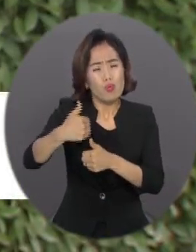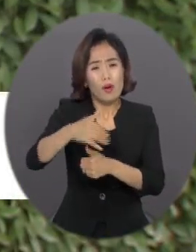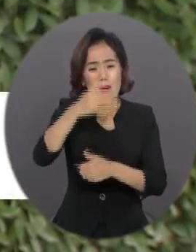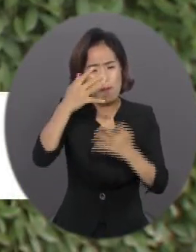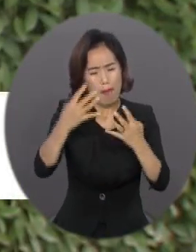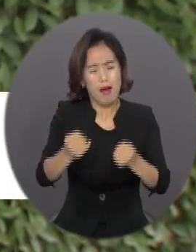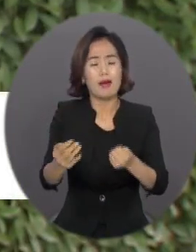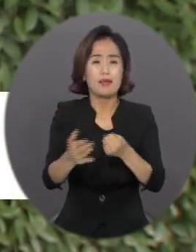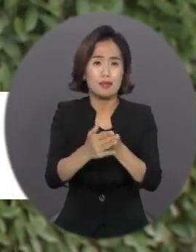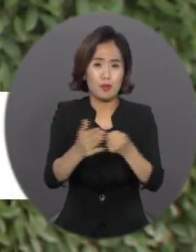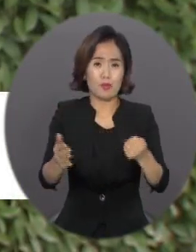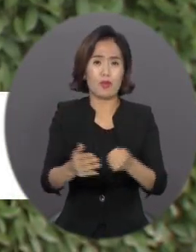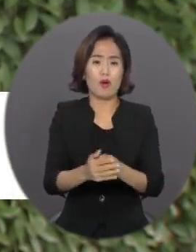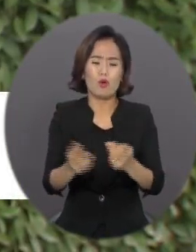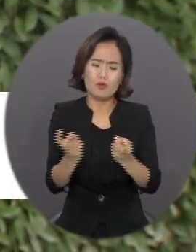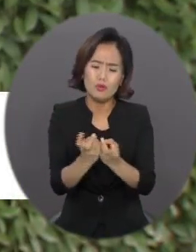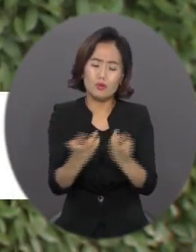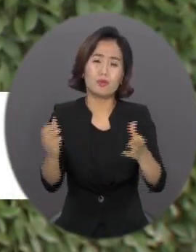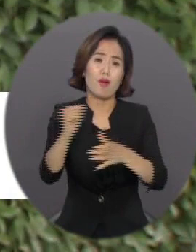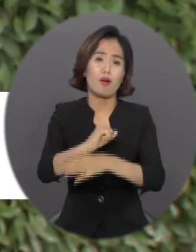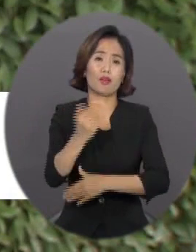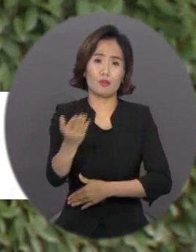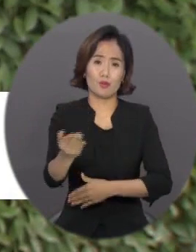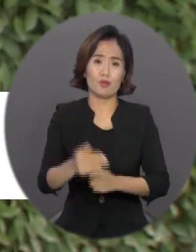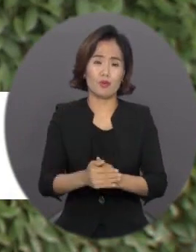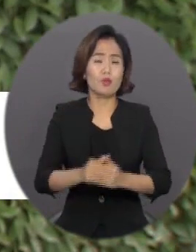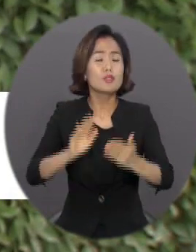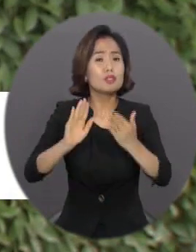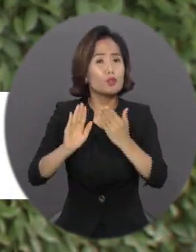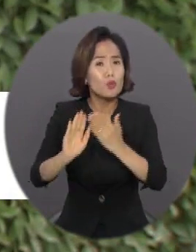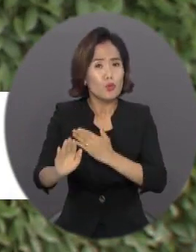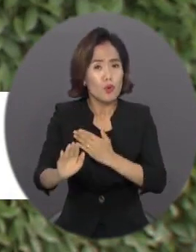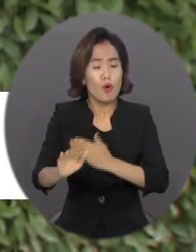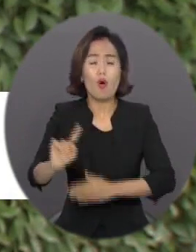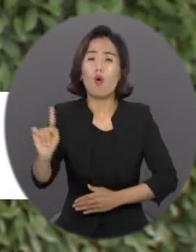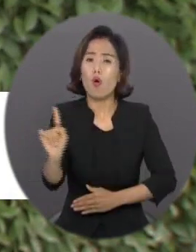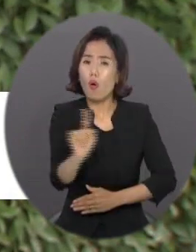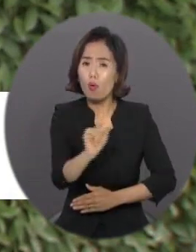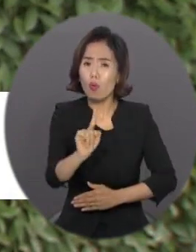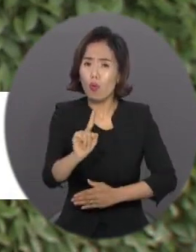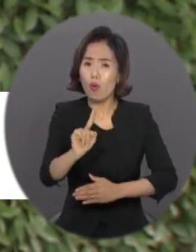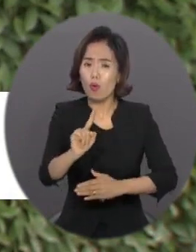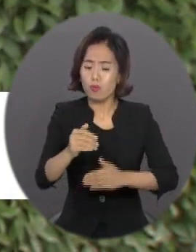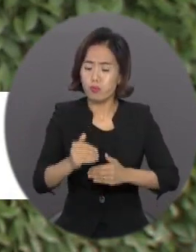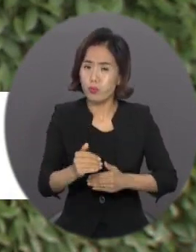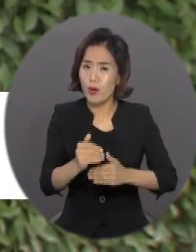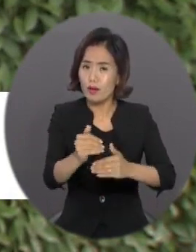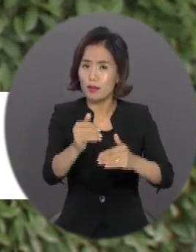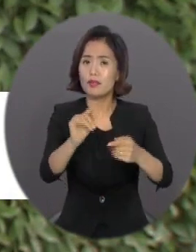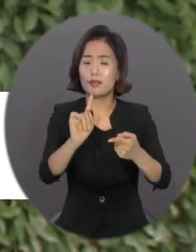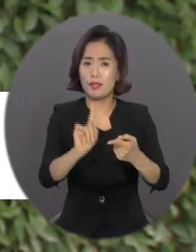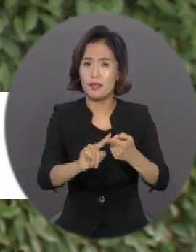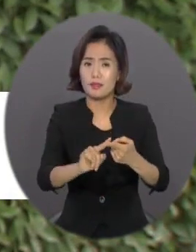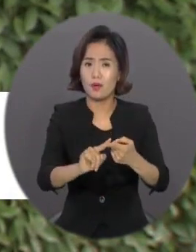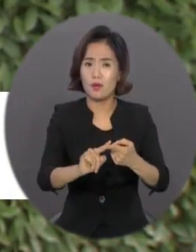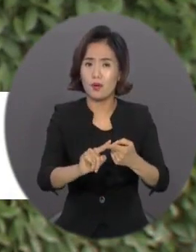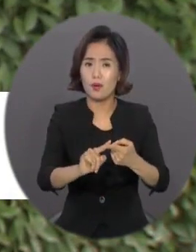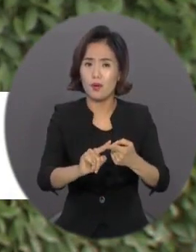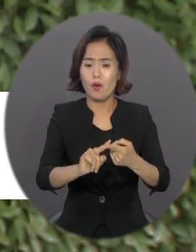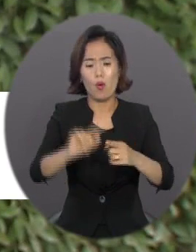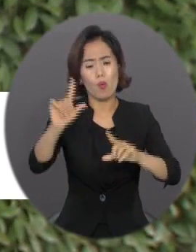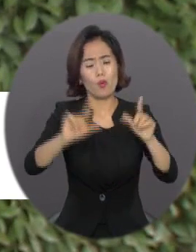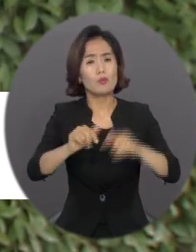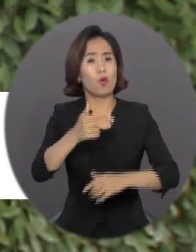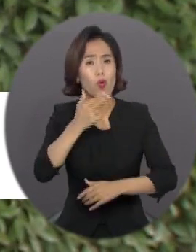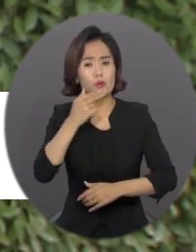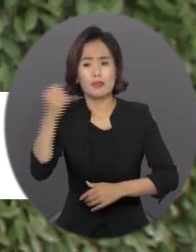저희들이 허용을 해줬습니다. 이후로 아무런 이행을 했다는 흔적도